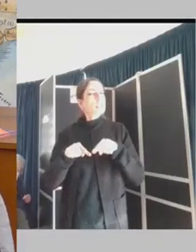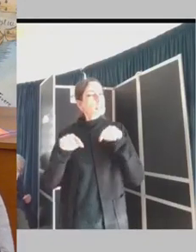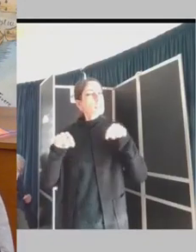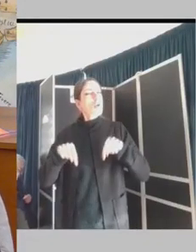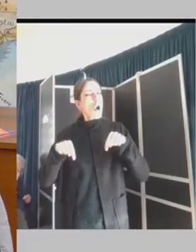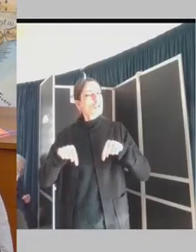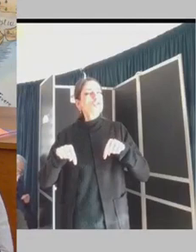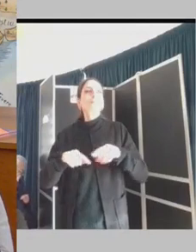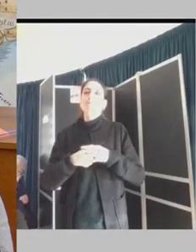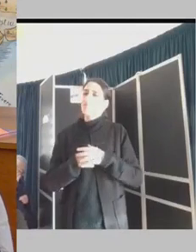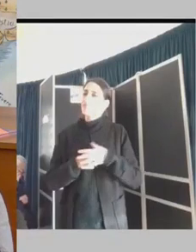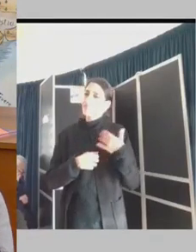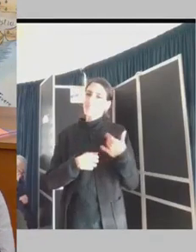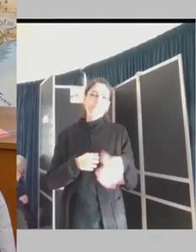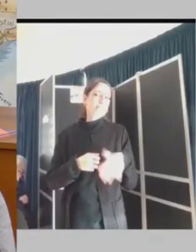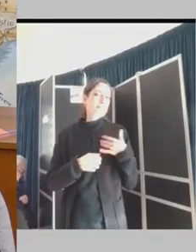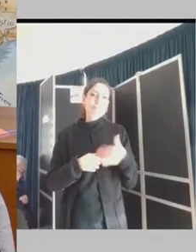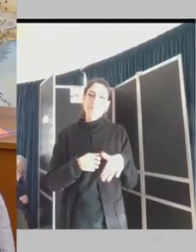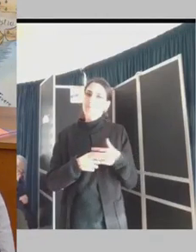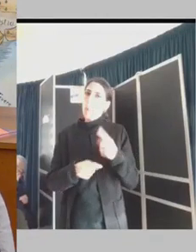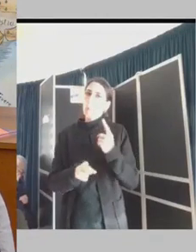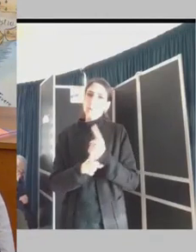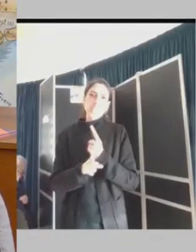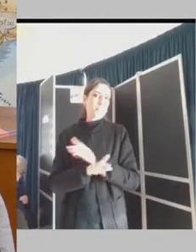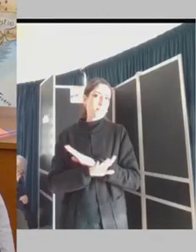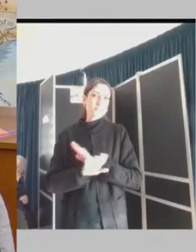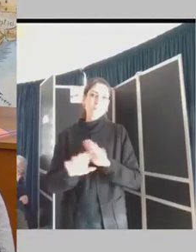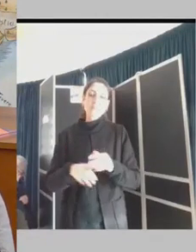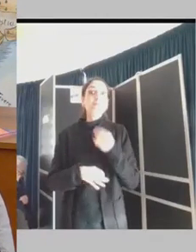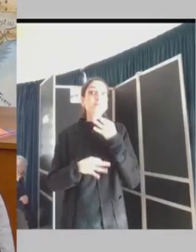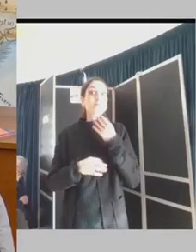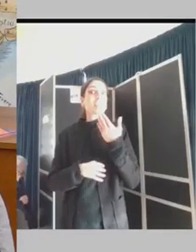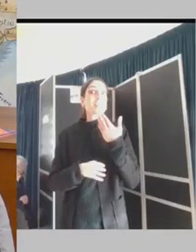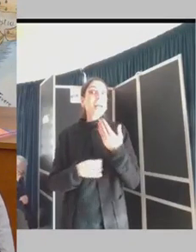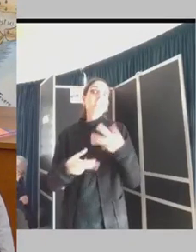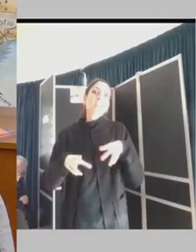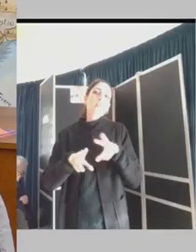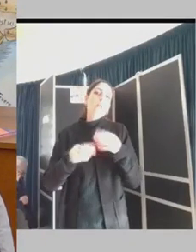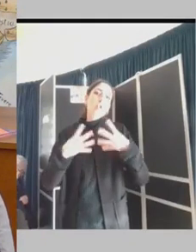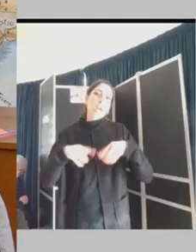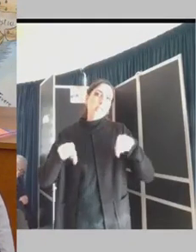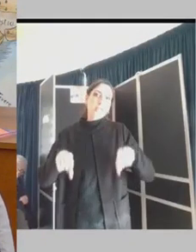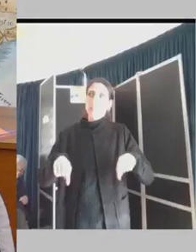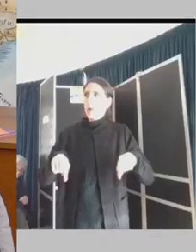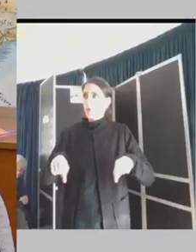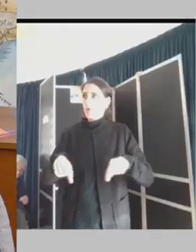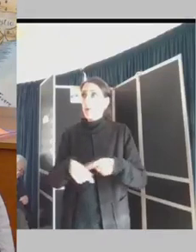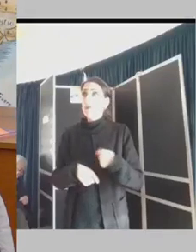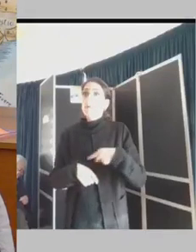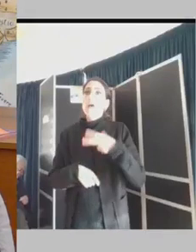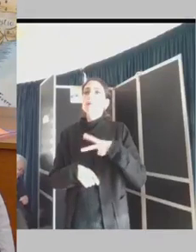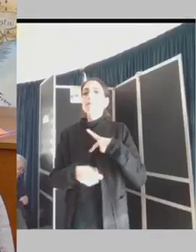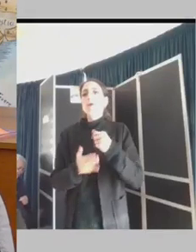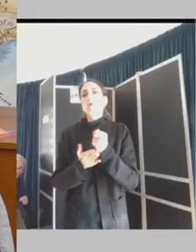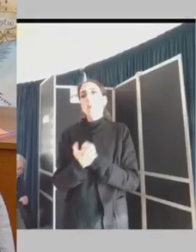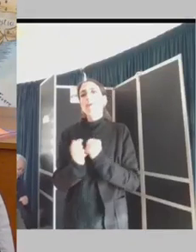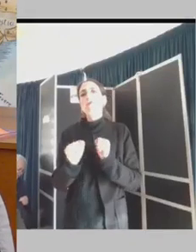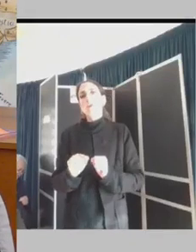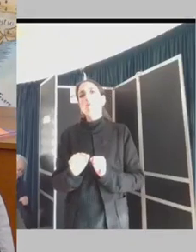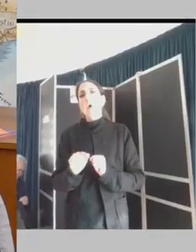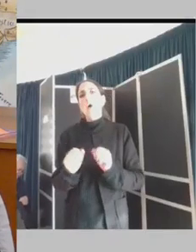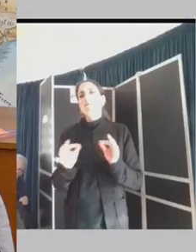molto utile, e ringrazio di nuovo gli organizzatori e spero che il documento possa essere votato all'unanimità, perché è un